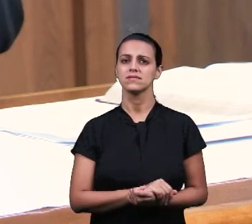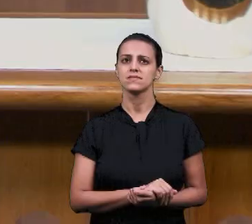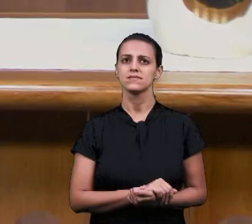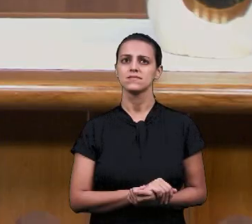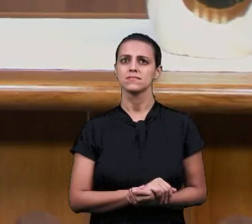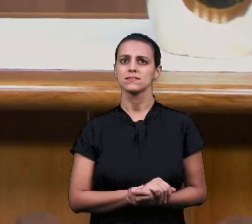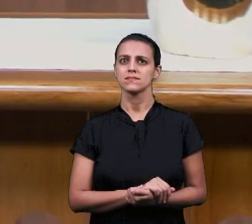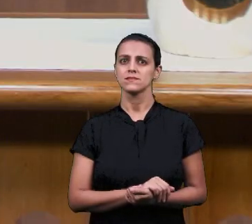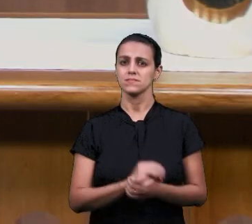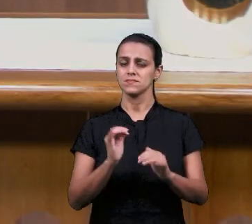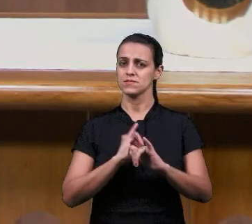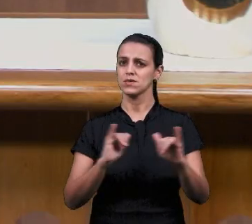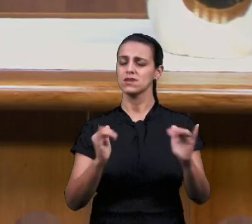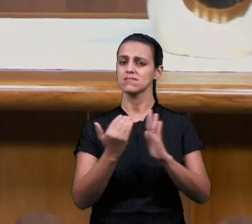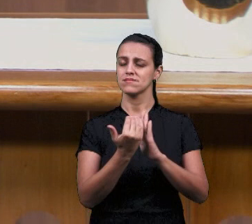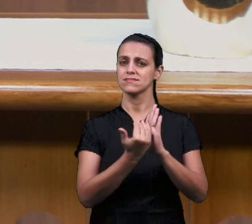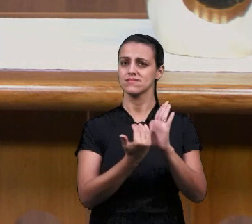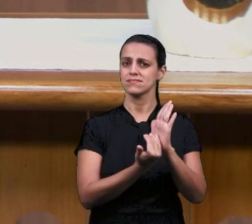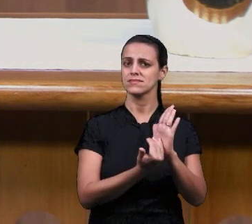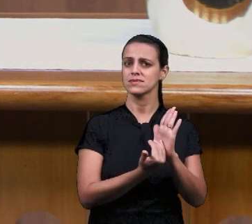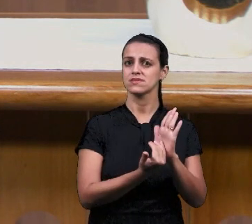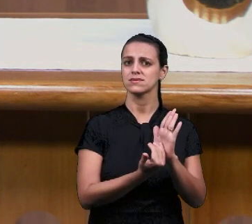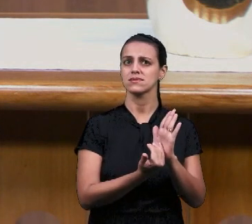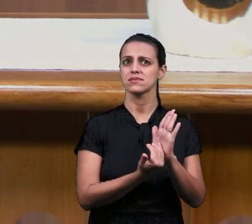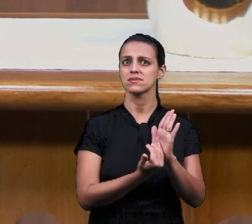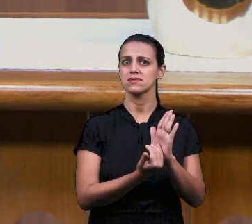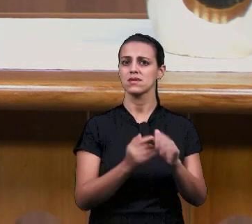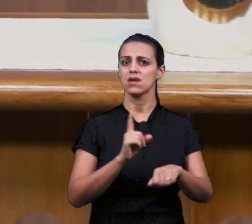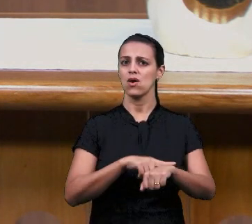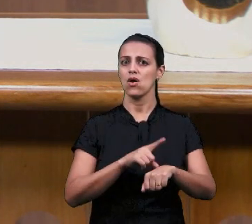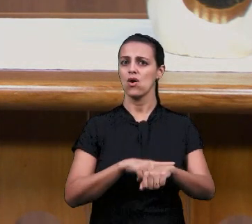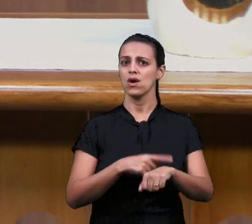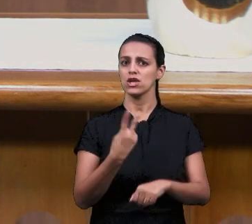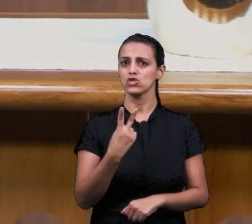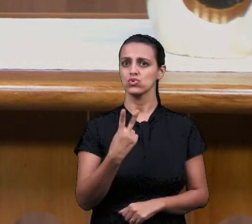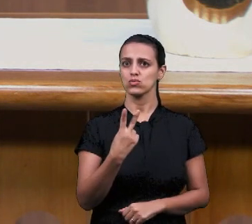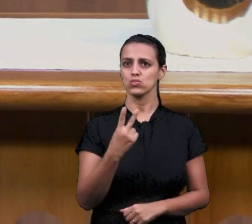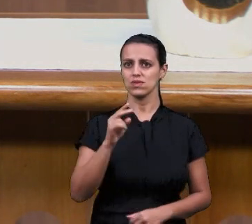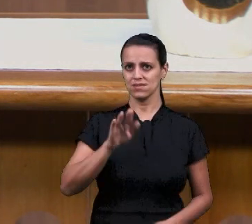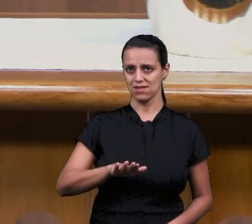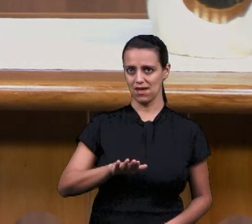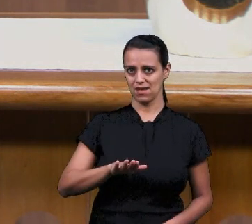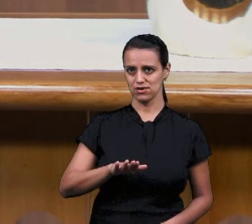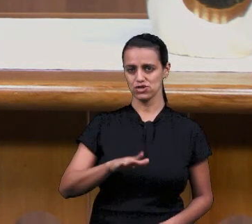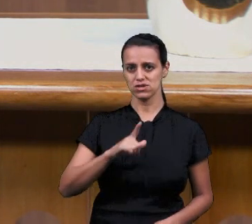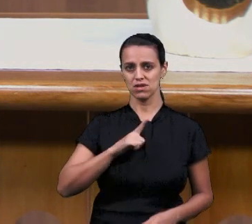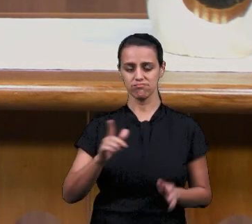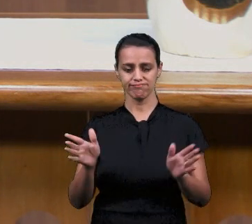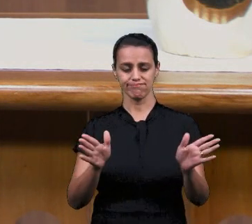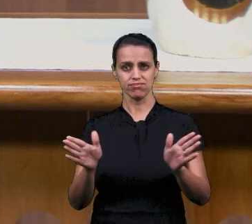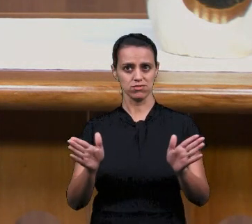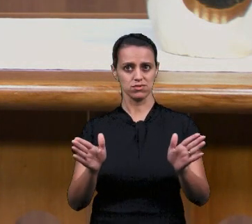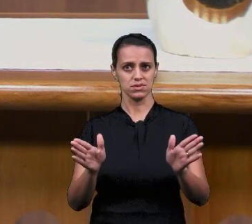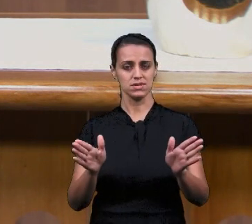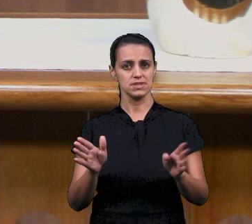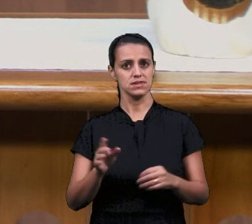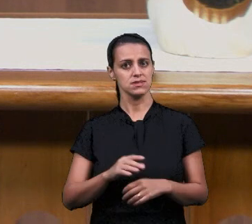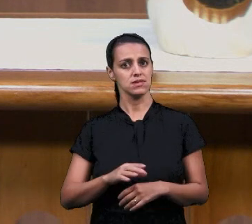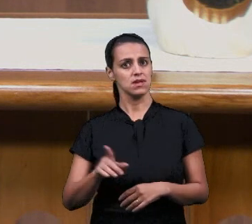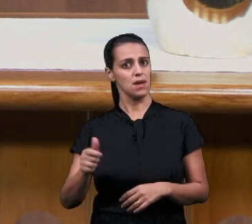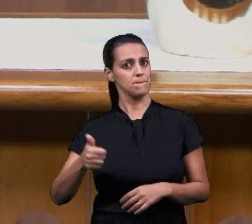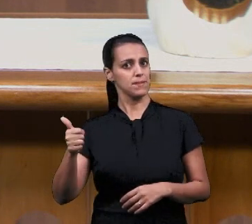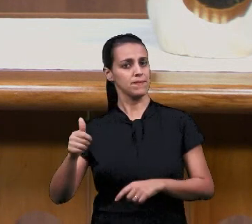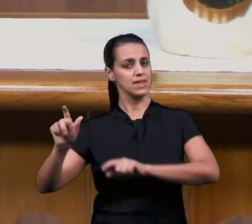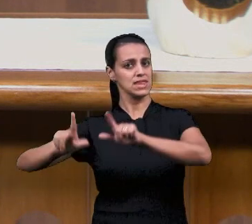pour les frères et sœurs qui est à 14 heures, nous allons voir 2 programmations. La première, c'est dans nos